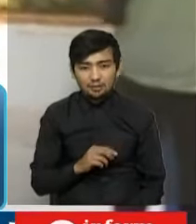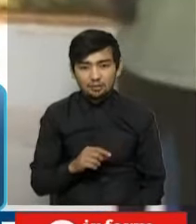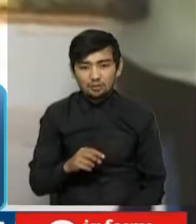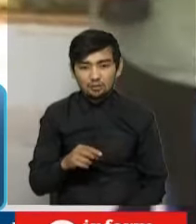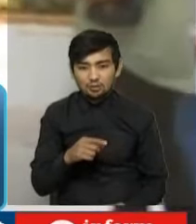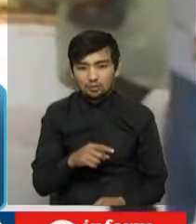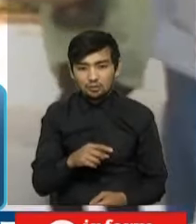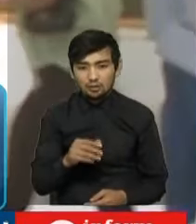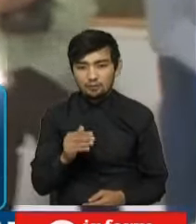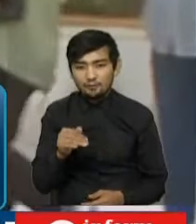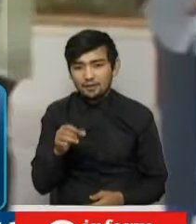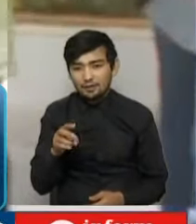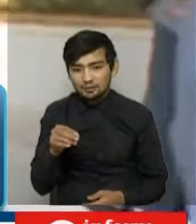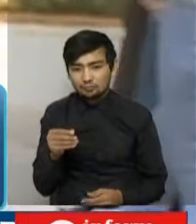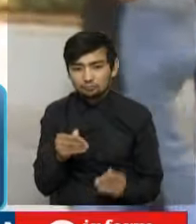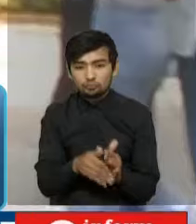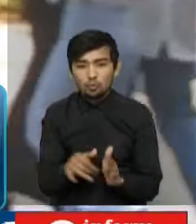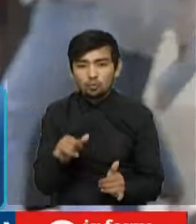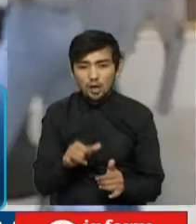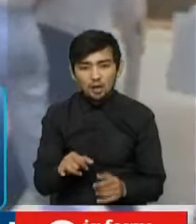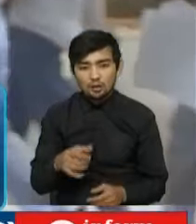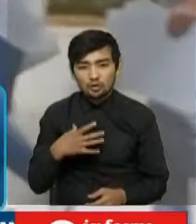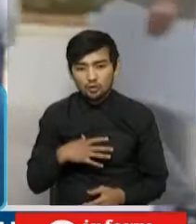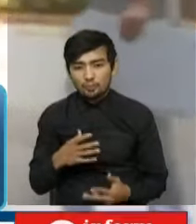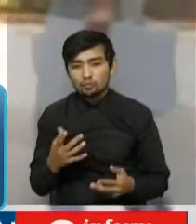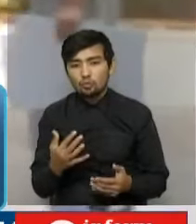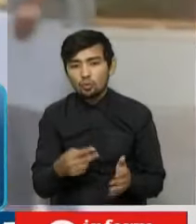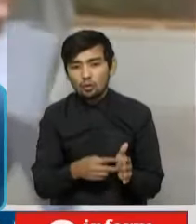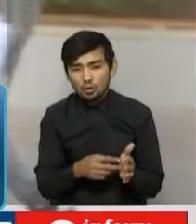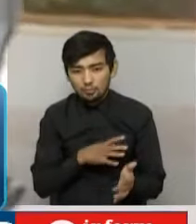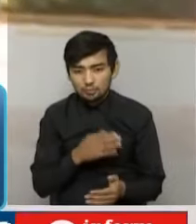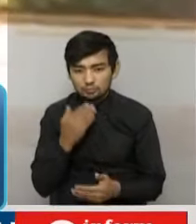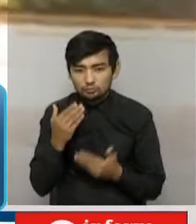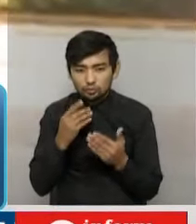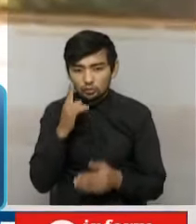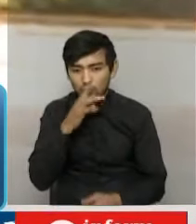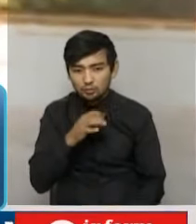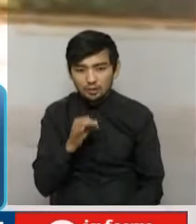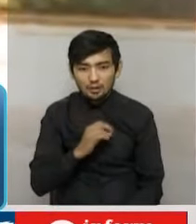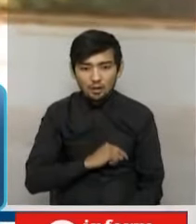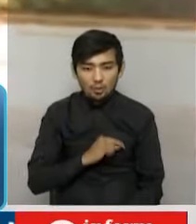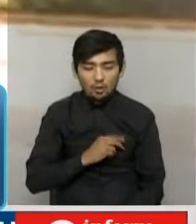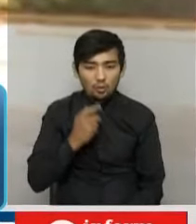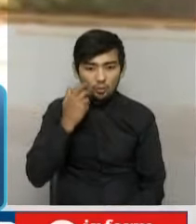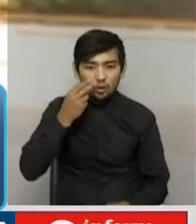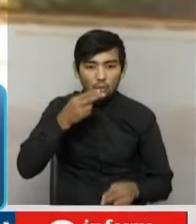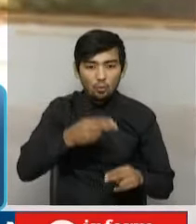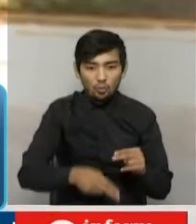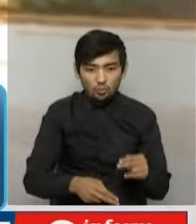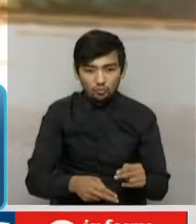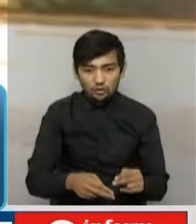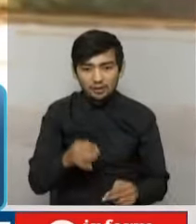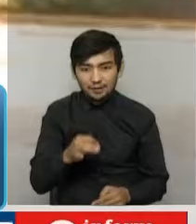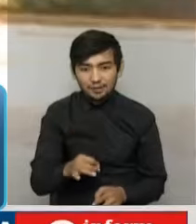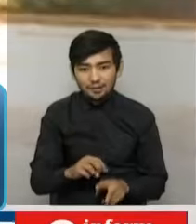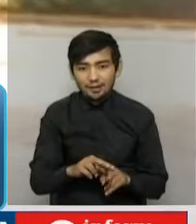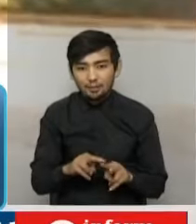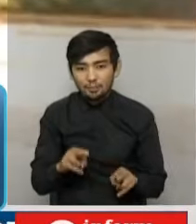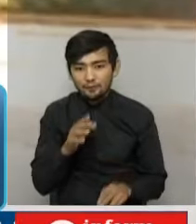запрашивать финансовые отчеты. Ну, тогда, простите, когда работы будут завершены, каким